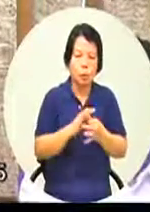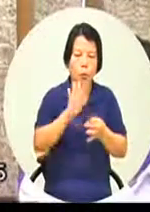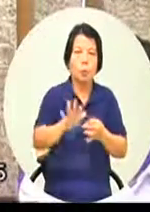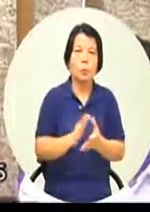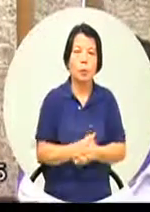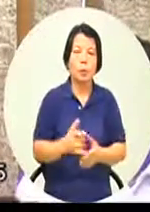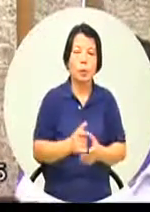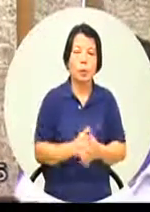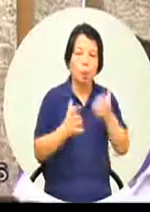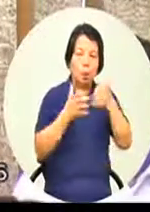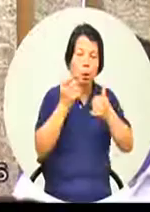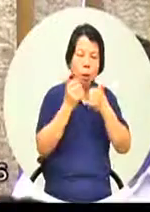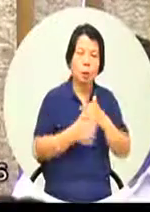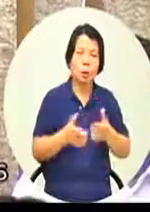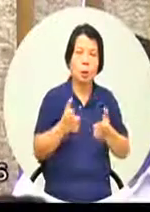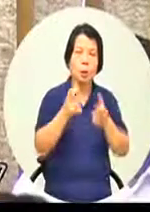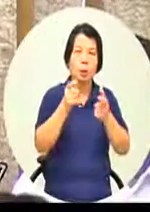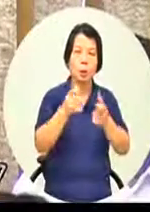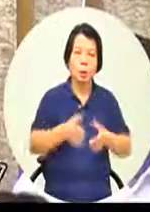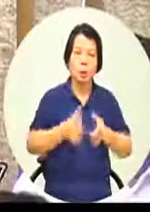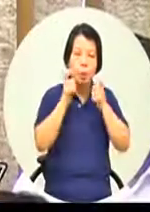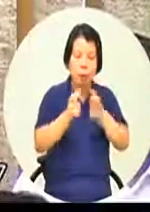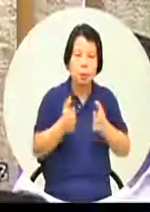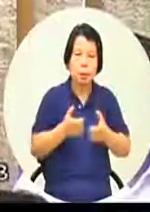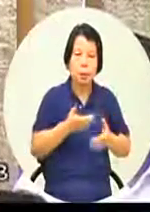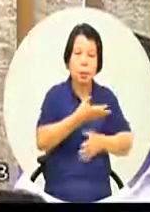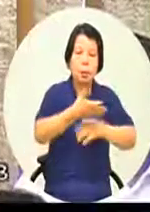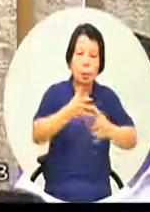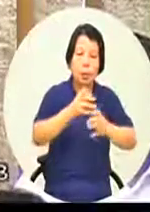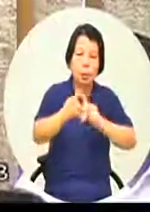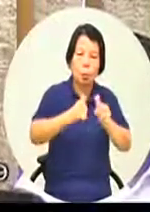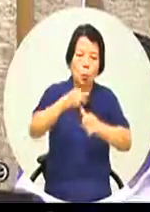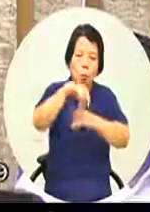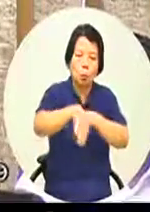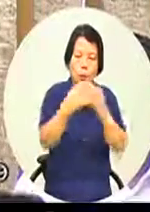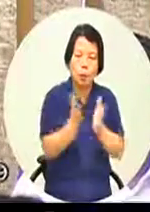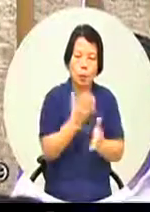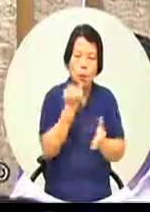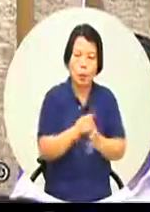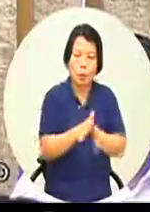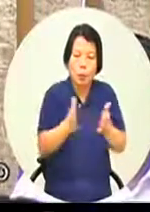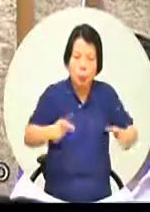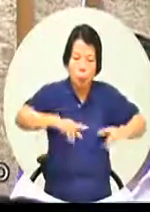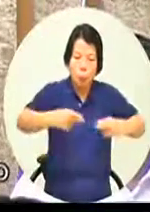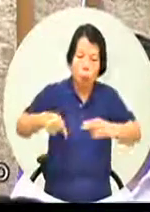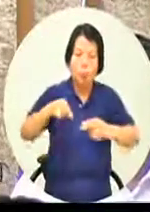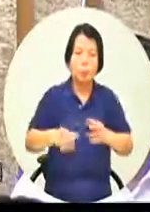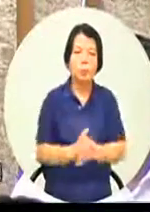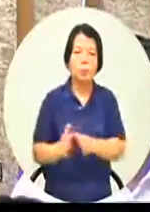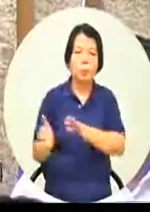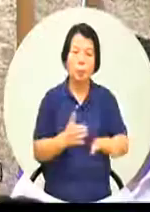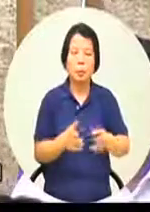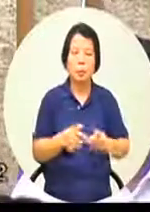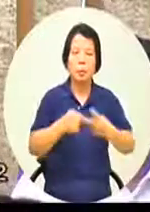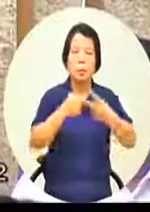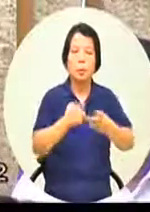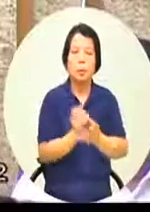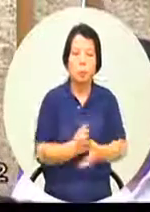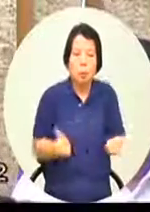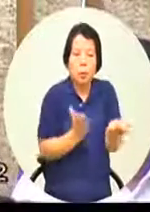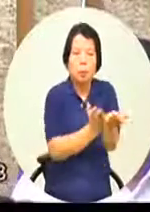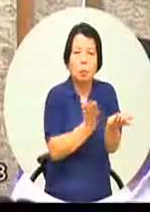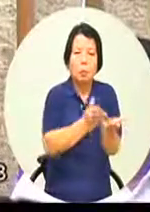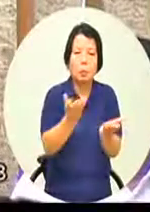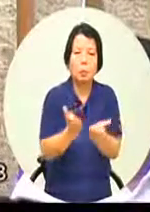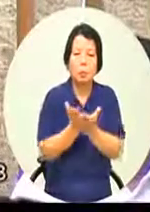边有关于相关游艇活动的一些规范，是不是能够有一些放宽跟修正？那第二个就是说，整个在停泊环境的部分，其